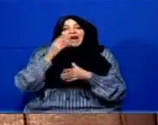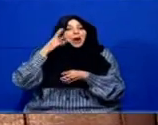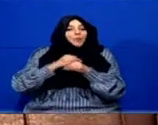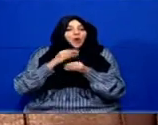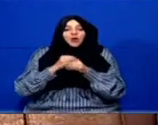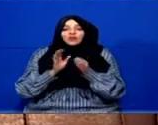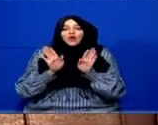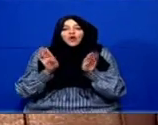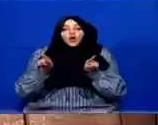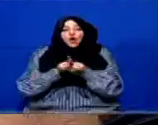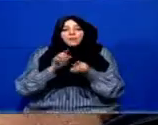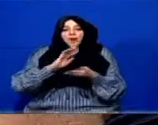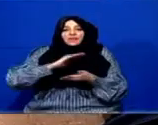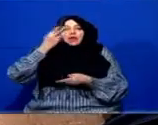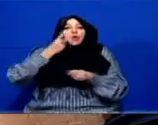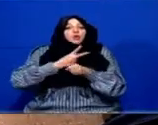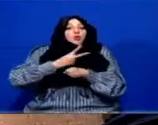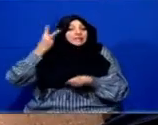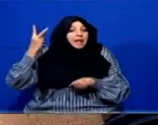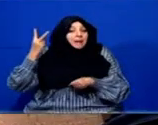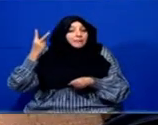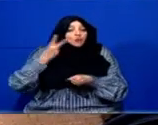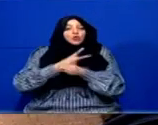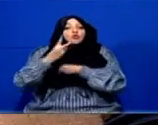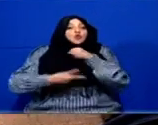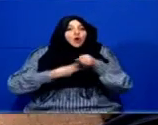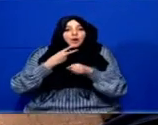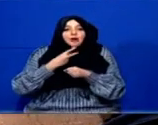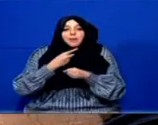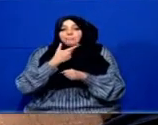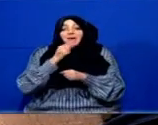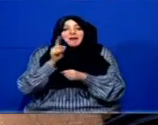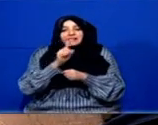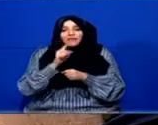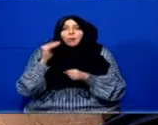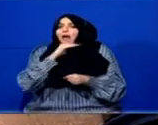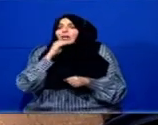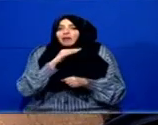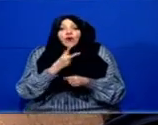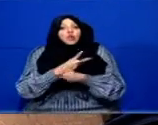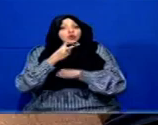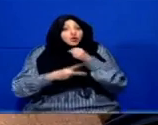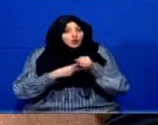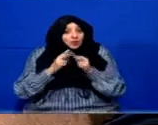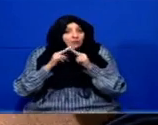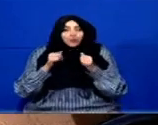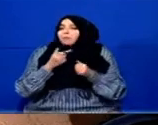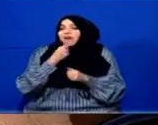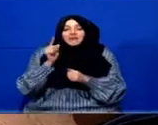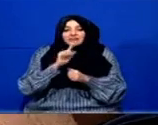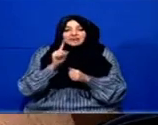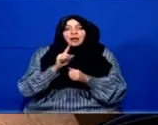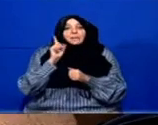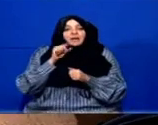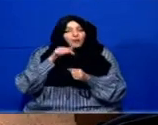والعميل الشيطان له نصيب منها فالانسان لا يعجل ولا لسان ليتاجل لحفظ القران